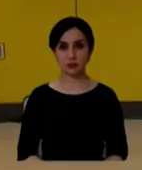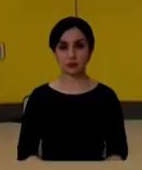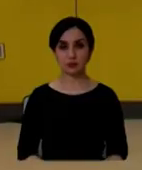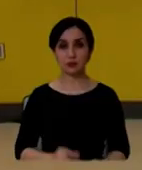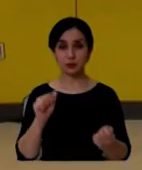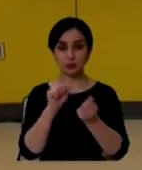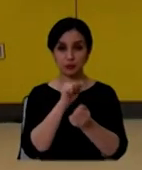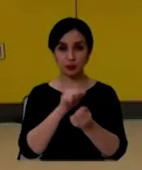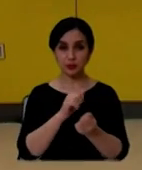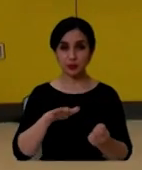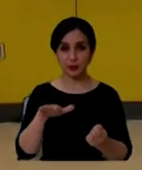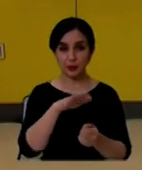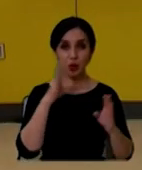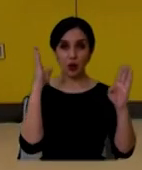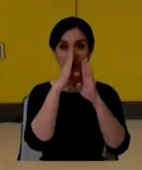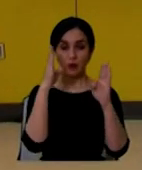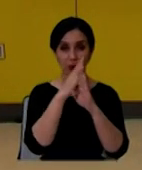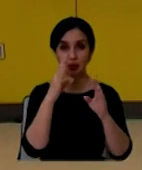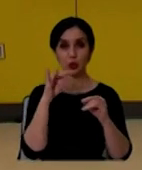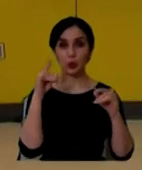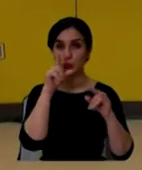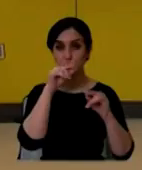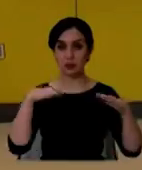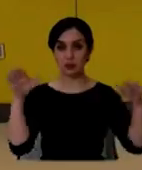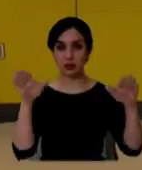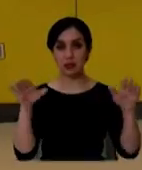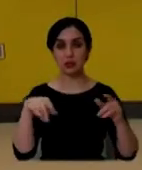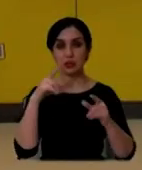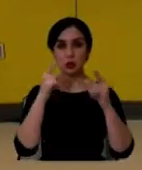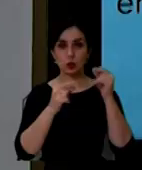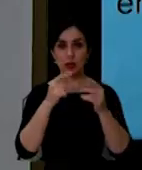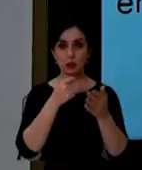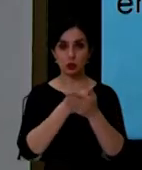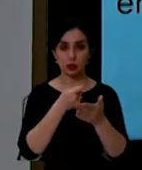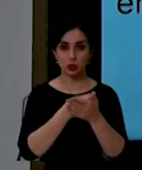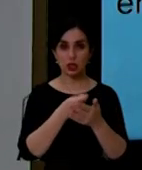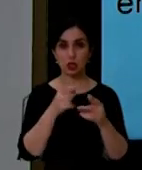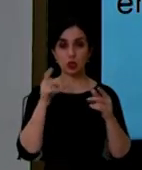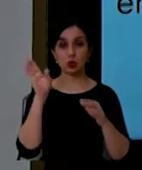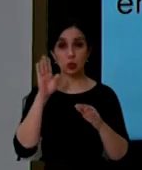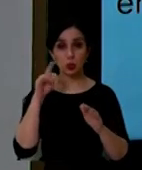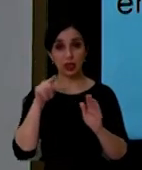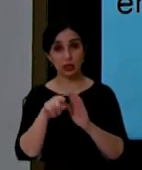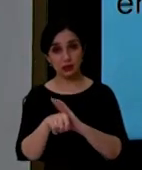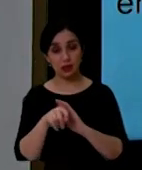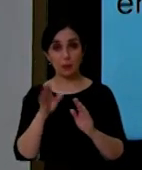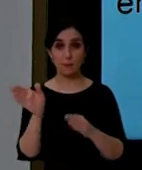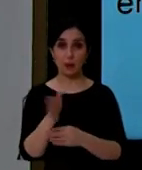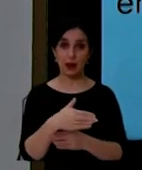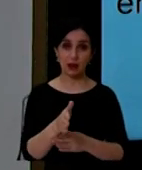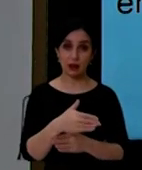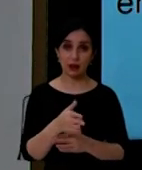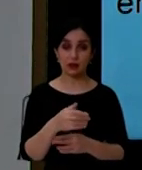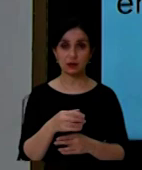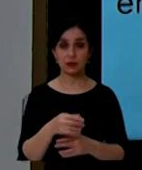Quruqlikdə, xavada, qışlar, süt yimizoçılər, suda isə, balıqlar,